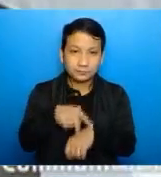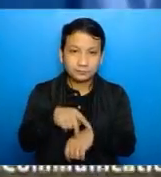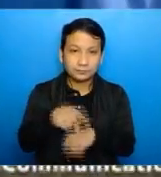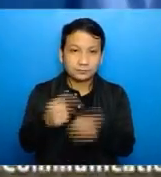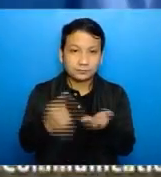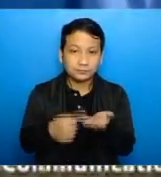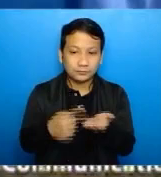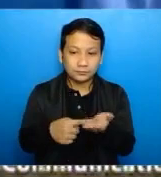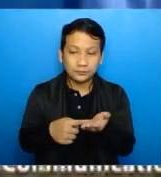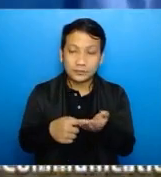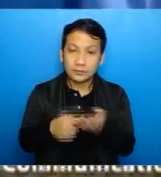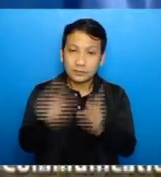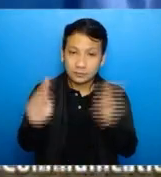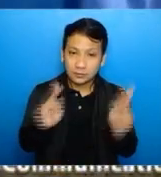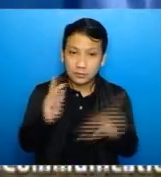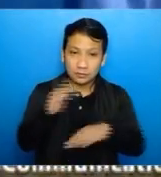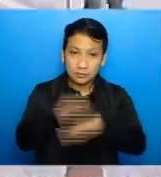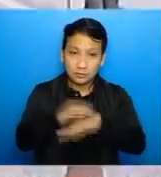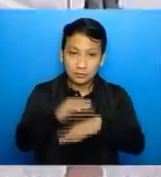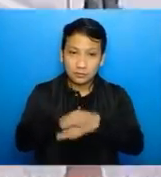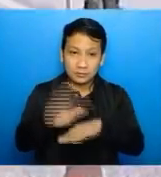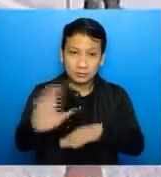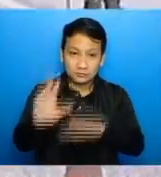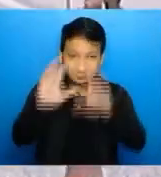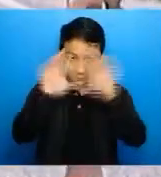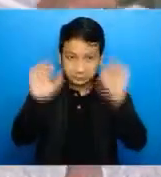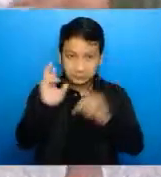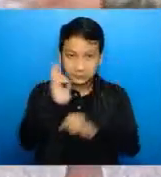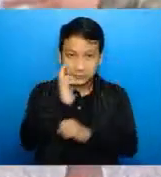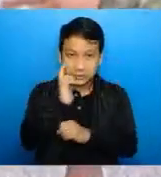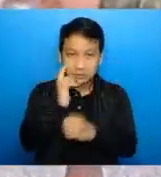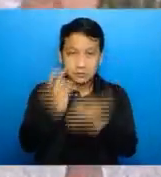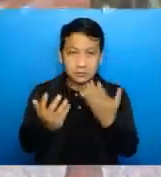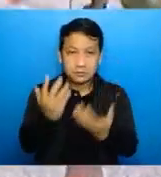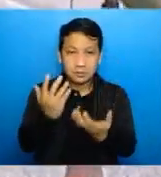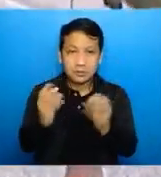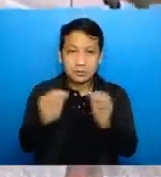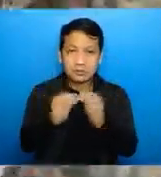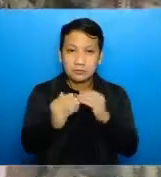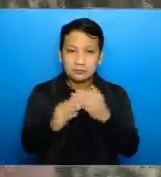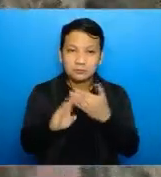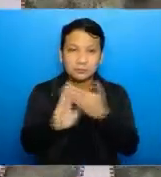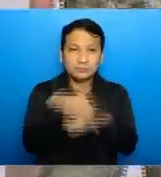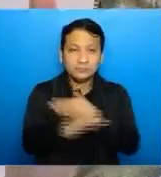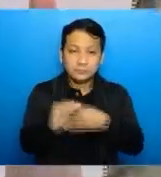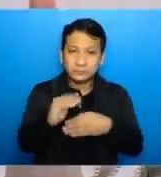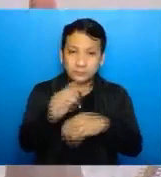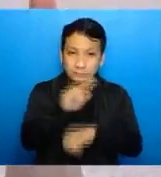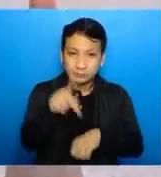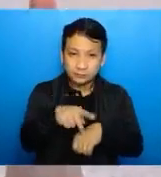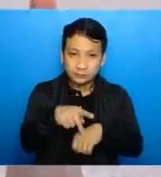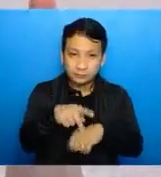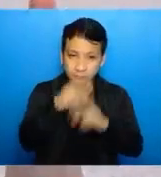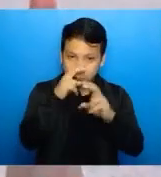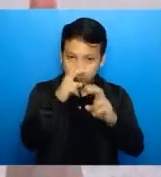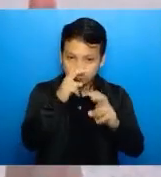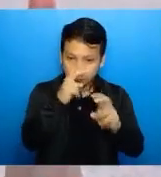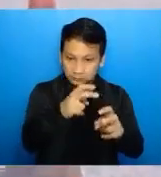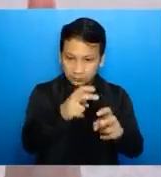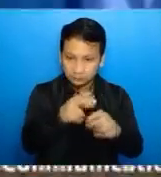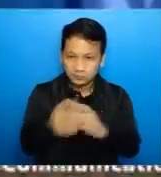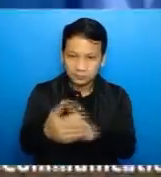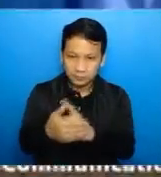kagabi, nagbabala si Pangulong Duterte na baka kailangan bumalik ng Pilipinas sa mas mahigpit na quarantine